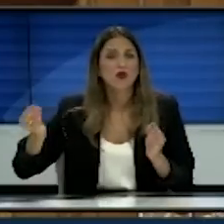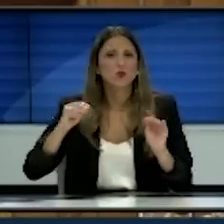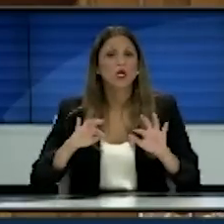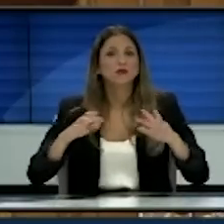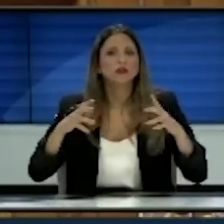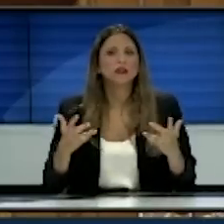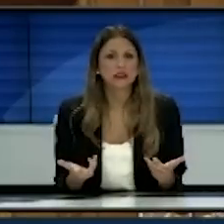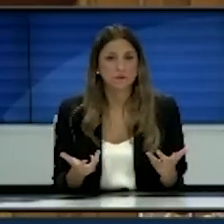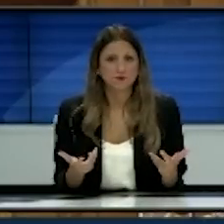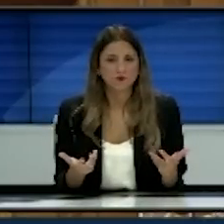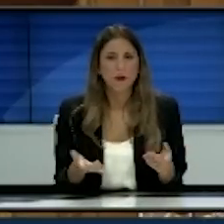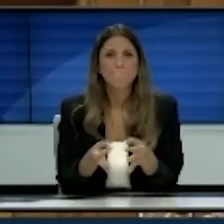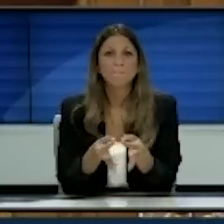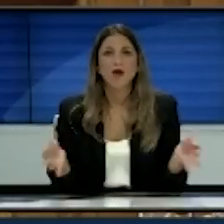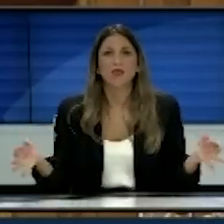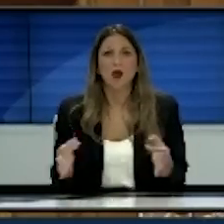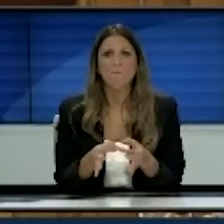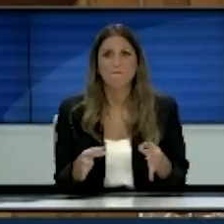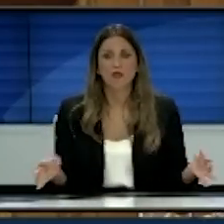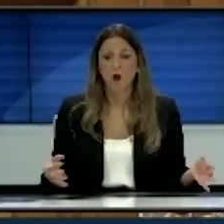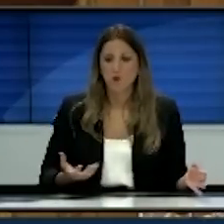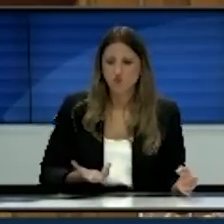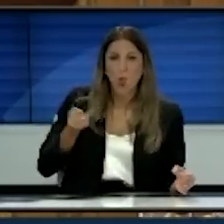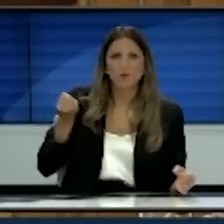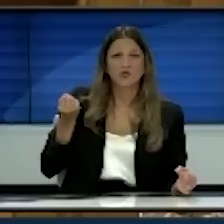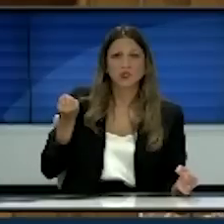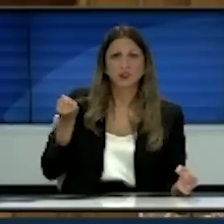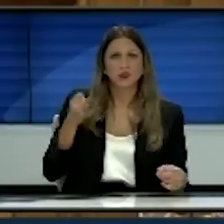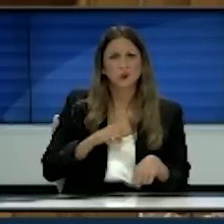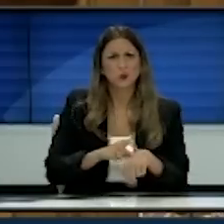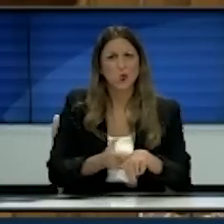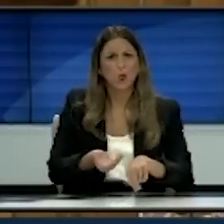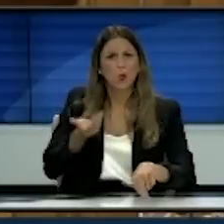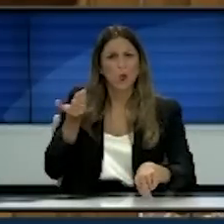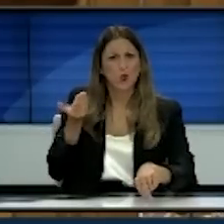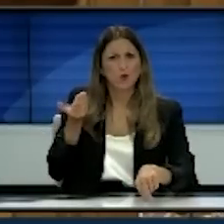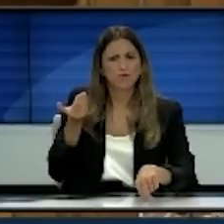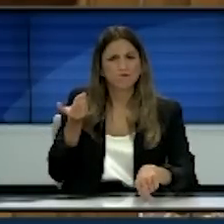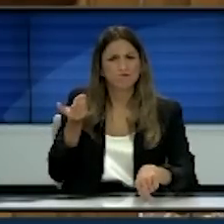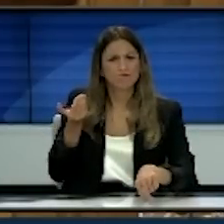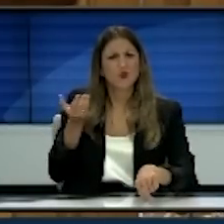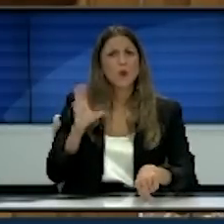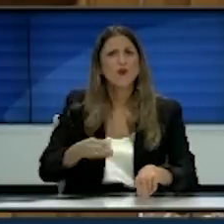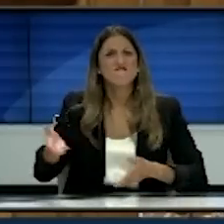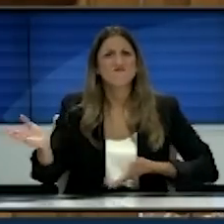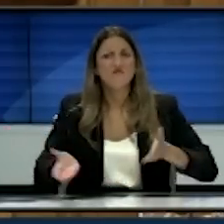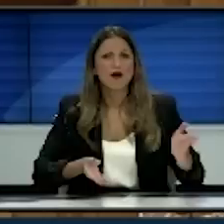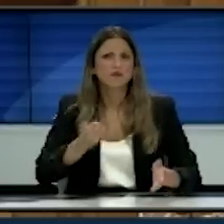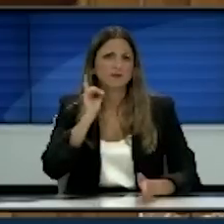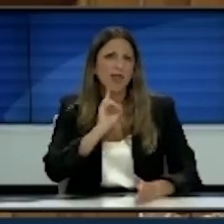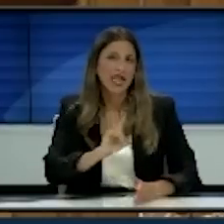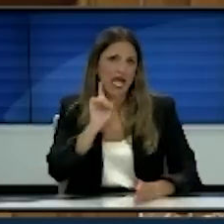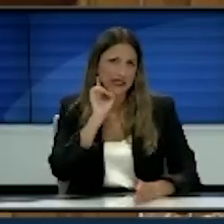στα υποτίθεται μέτρα πρόληψης και αντιμετώπισης της βίας κατά των γυναικών.